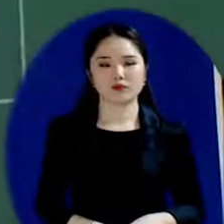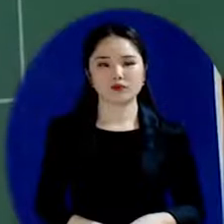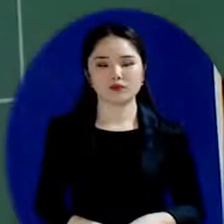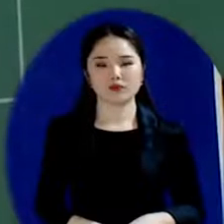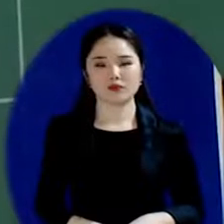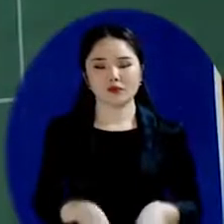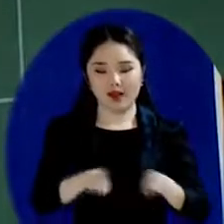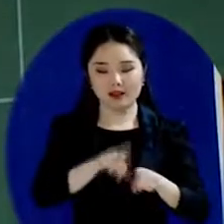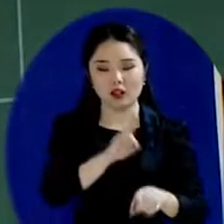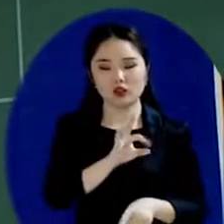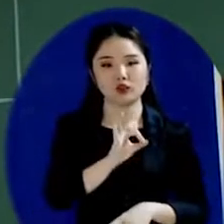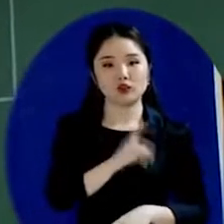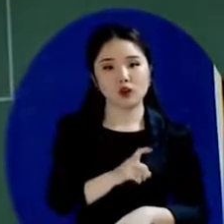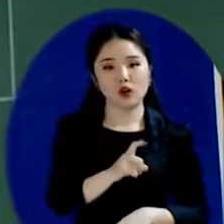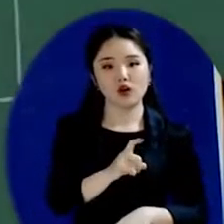цох,